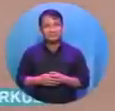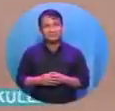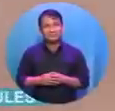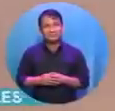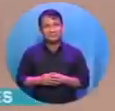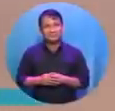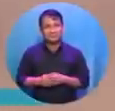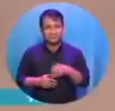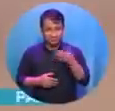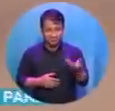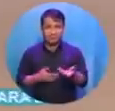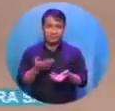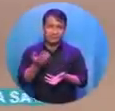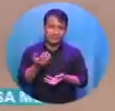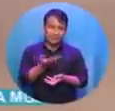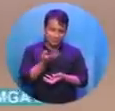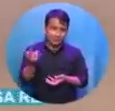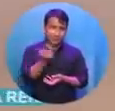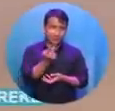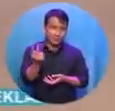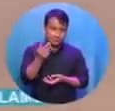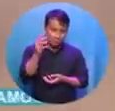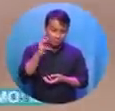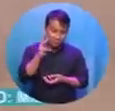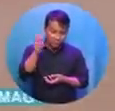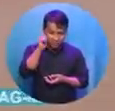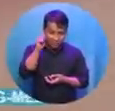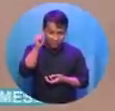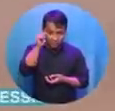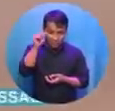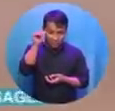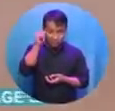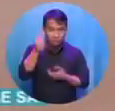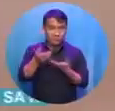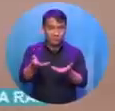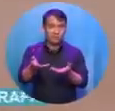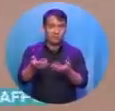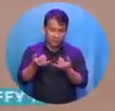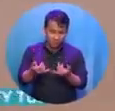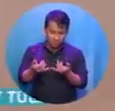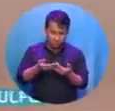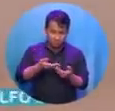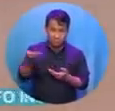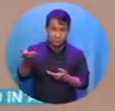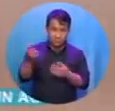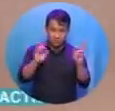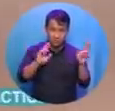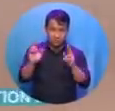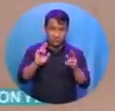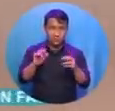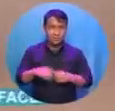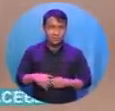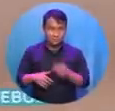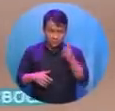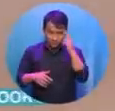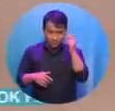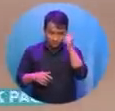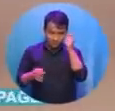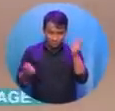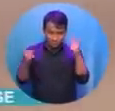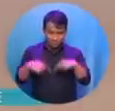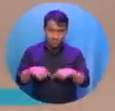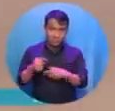Ito na yung pinakihintay niyong dalawa, Wendy at Aljun Kidlat. Ngayon, ngayon nakaano na ako kay Rapi Tulfo.